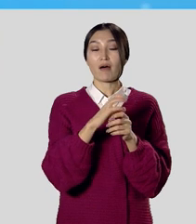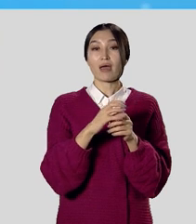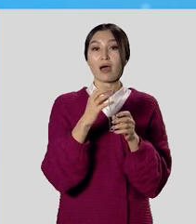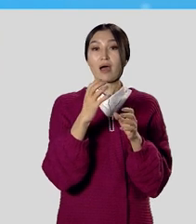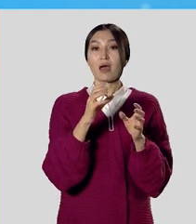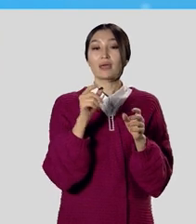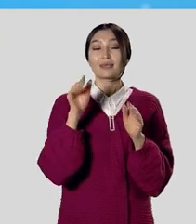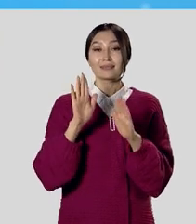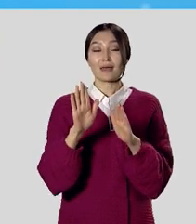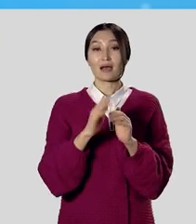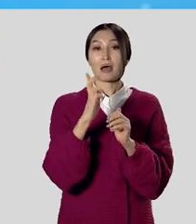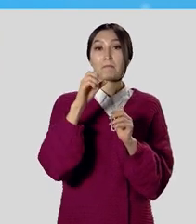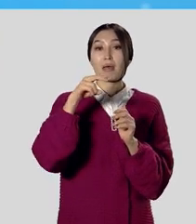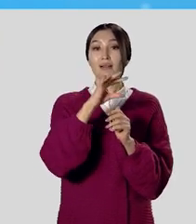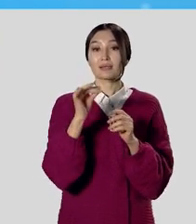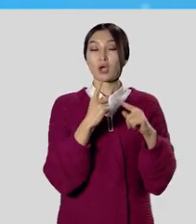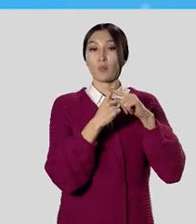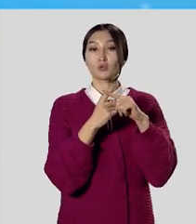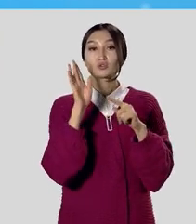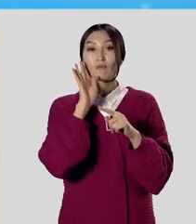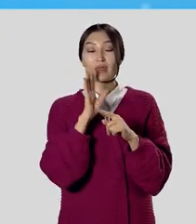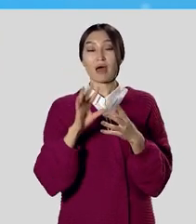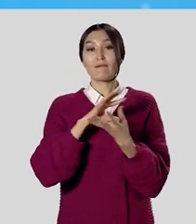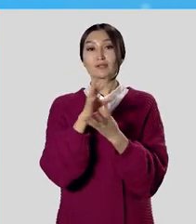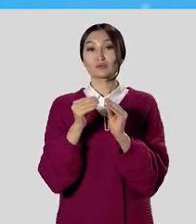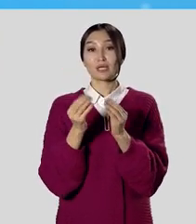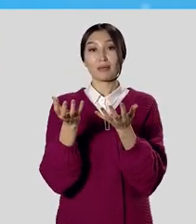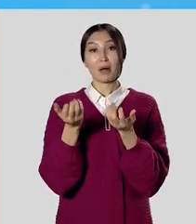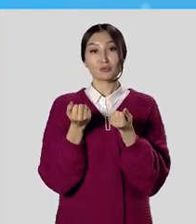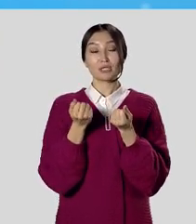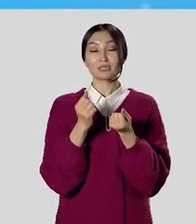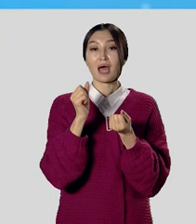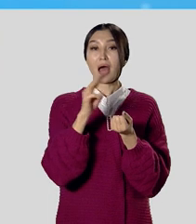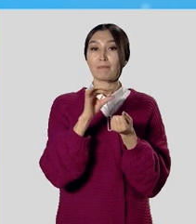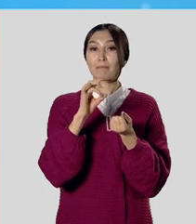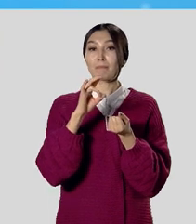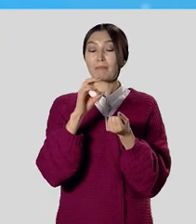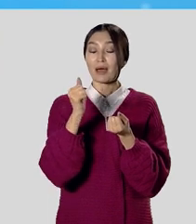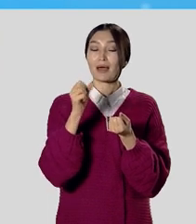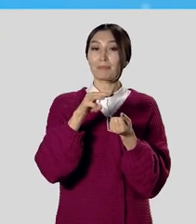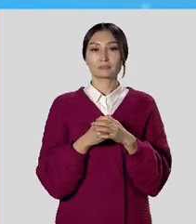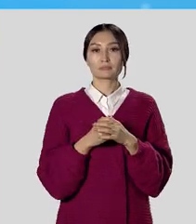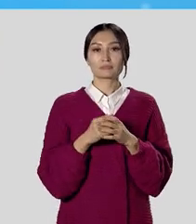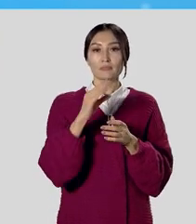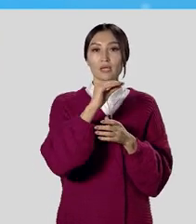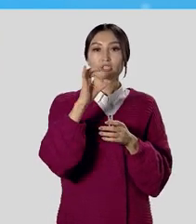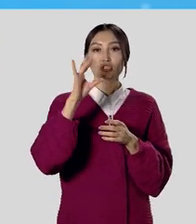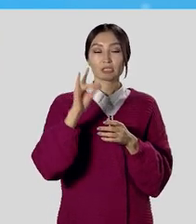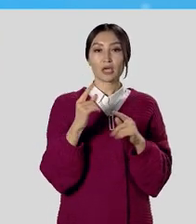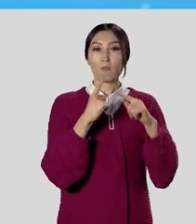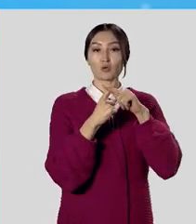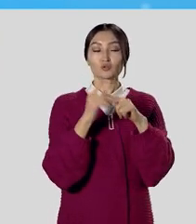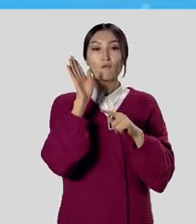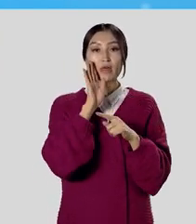энергия. Итак, белки плюс вода, в результате получаются аминокислоты и теплота. Жиры